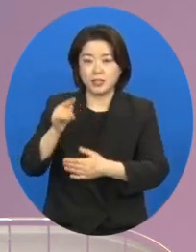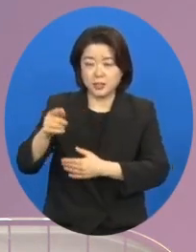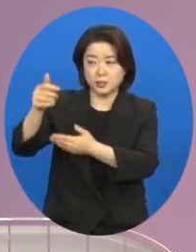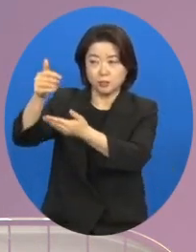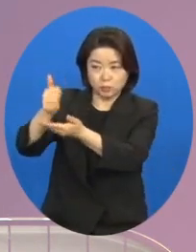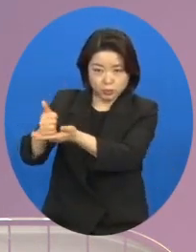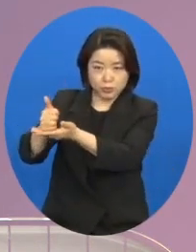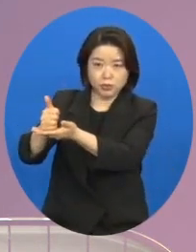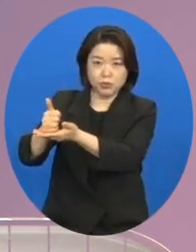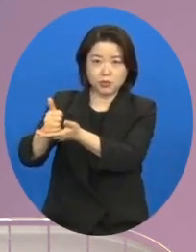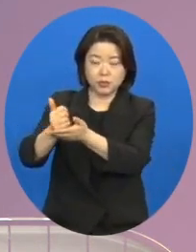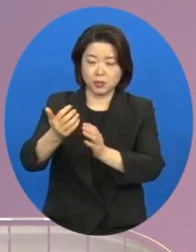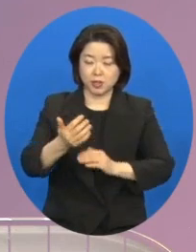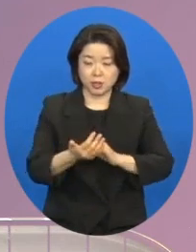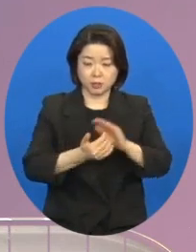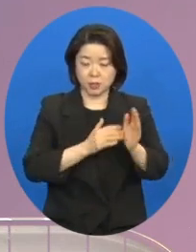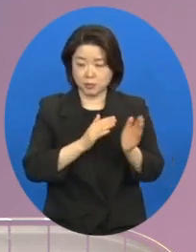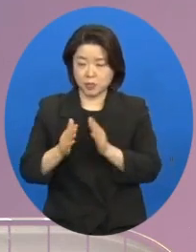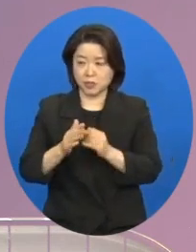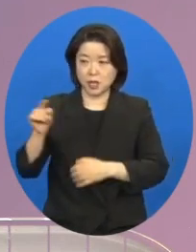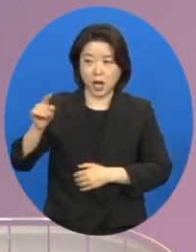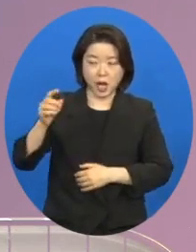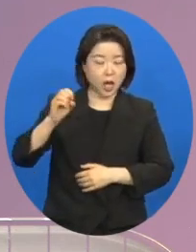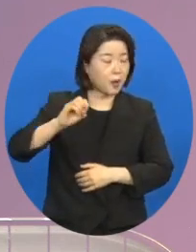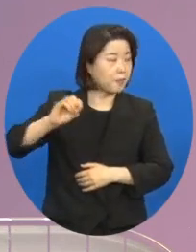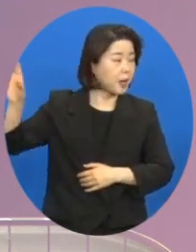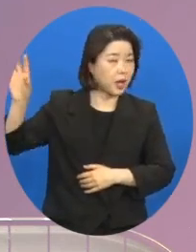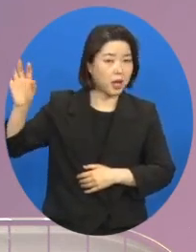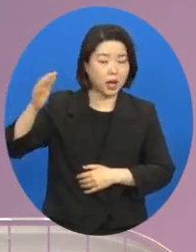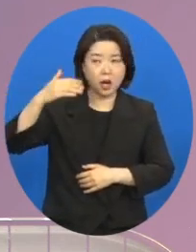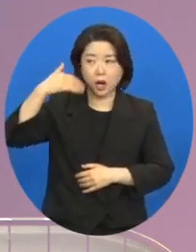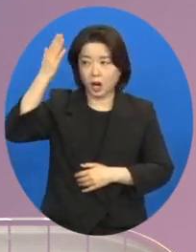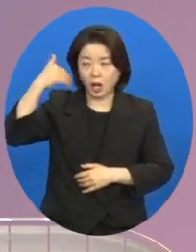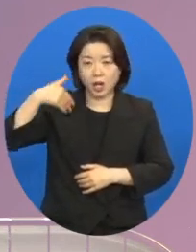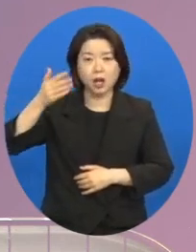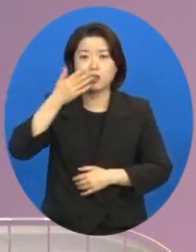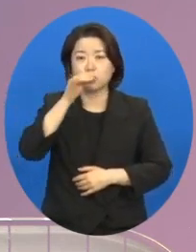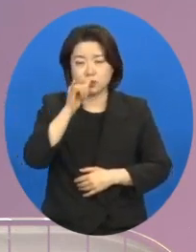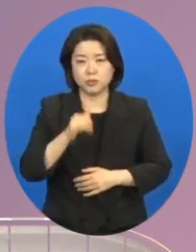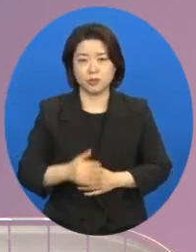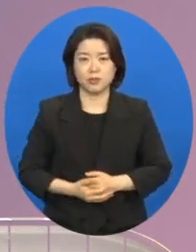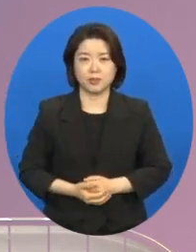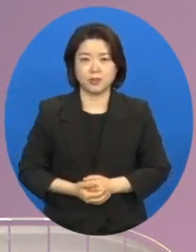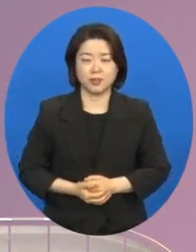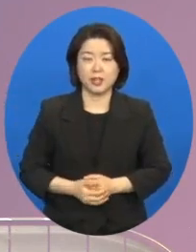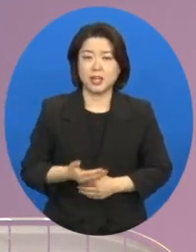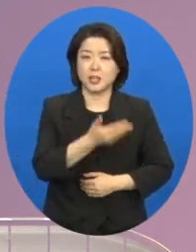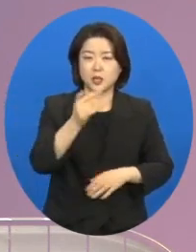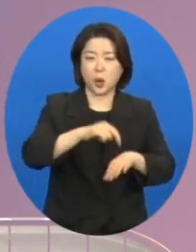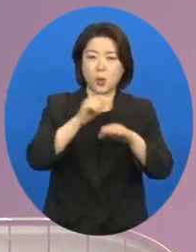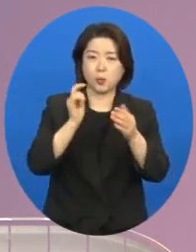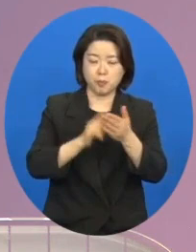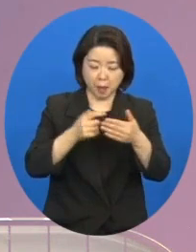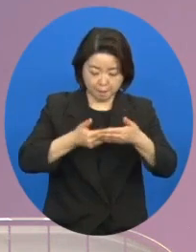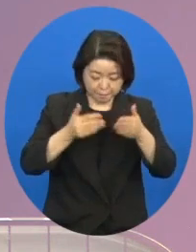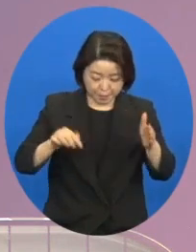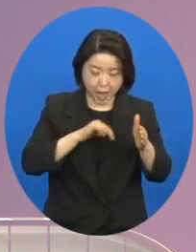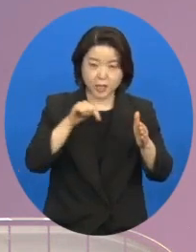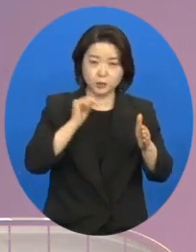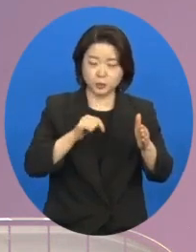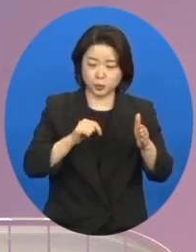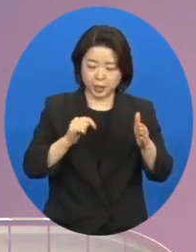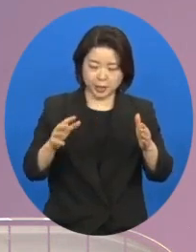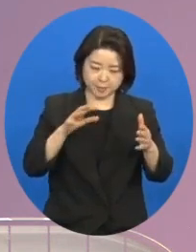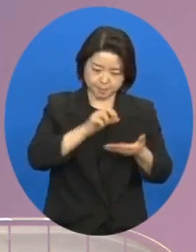분을 정작 놓칠 수 있다라고 말씀을 하는 것이죠. 여러분들의 마음의 방에 차지하고